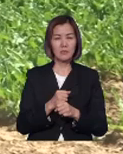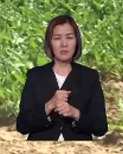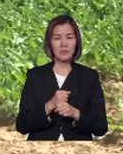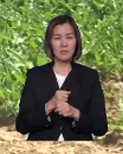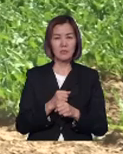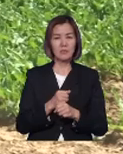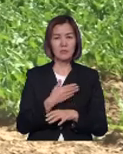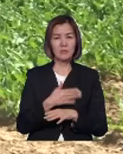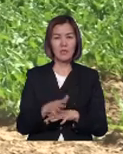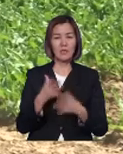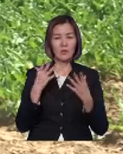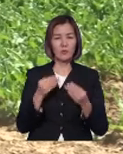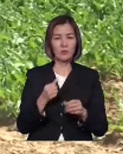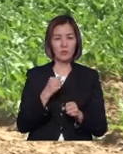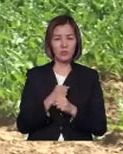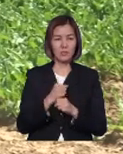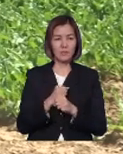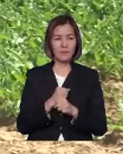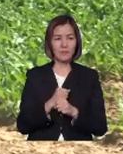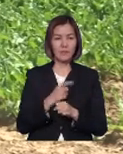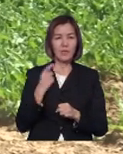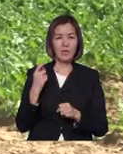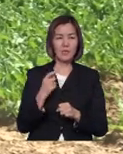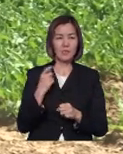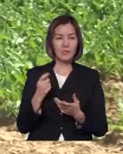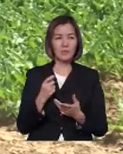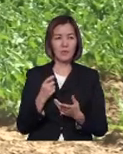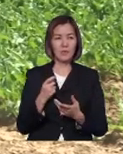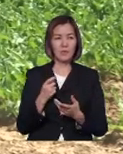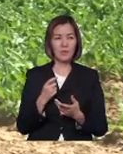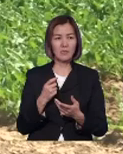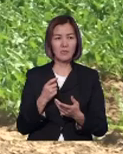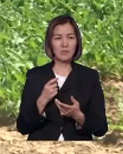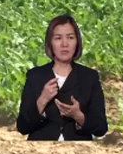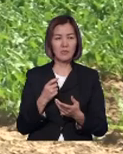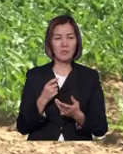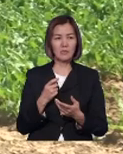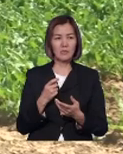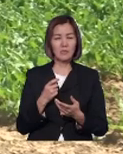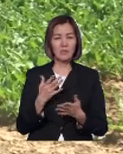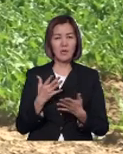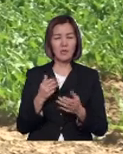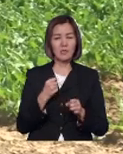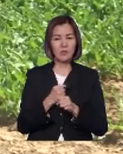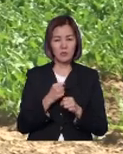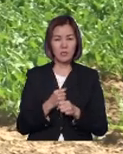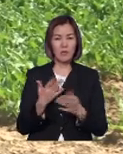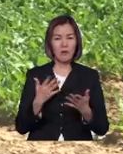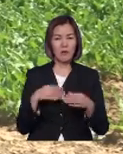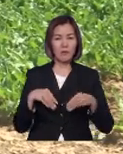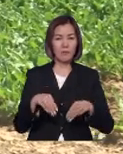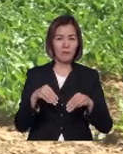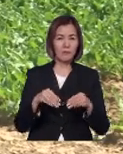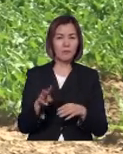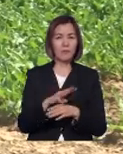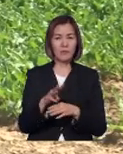дала күнін жасап, мына хозяйстволарға жаңа шаруашылықтарға көрсету үшін қалай жаңағы біздің